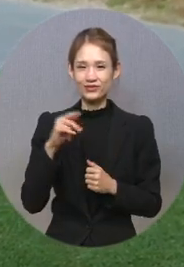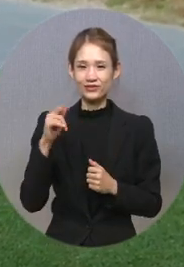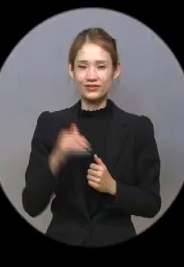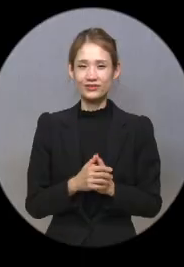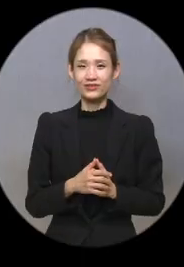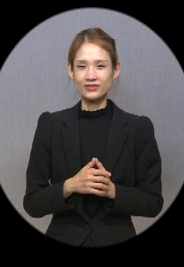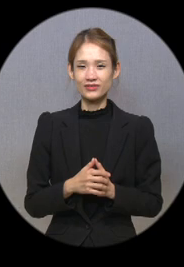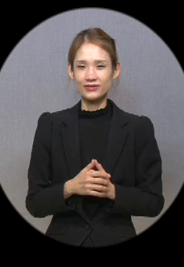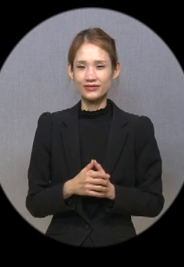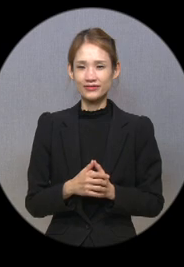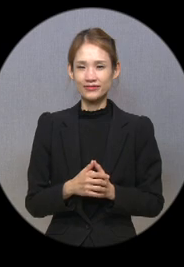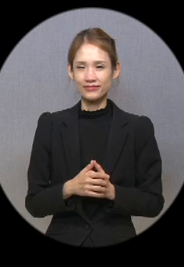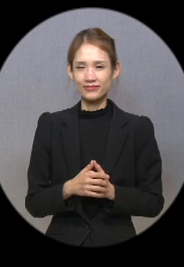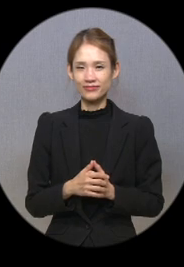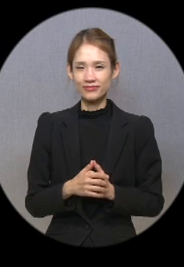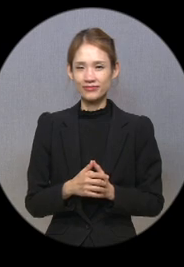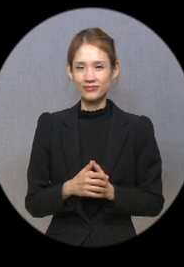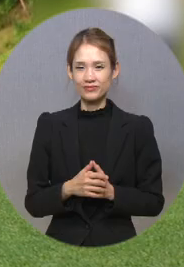굿샷.